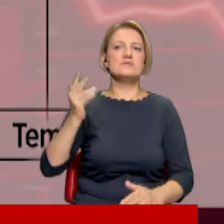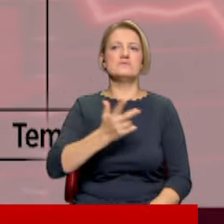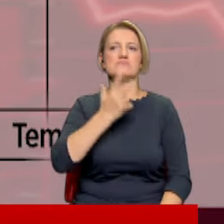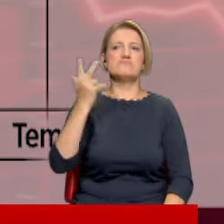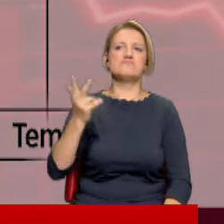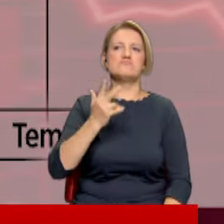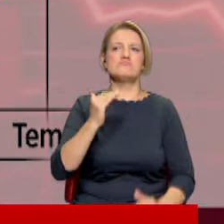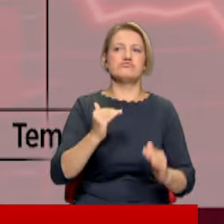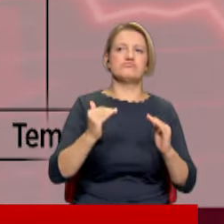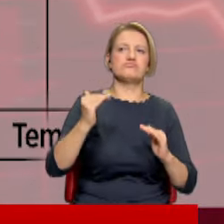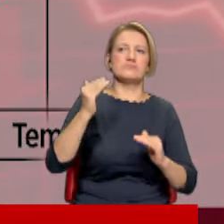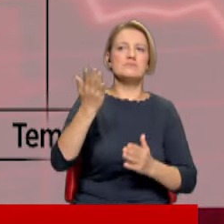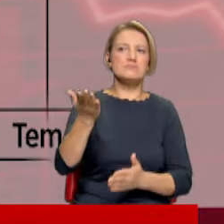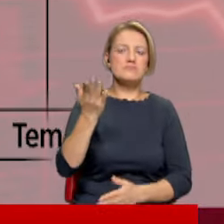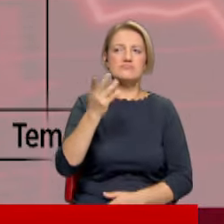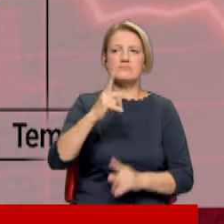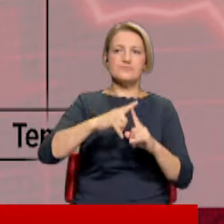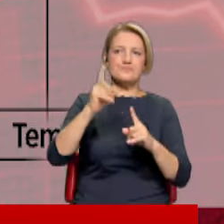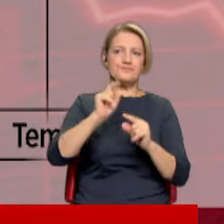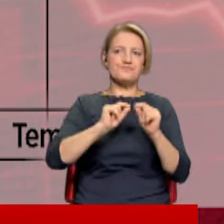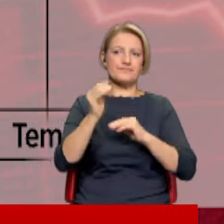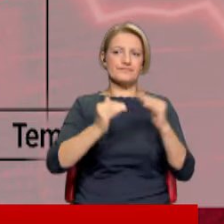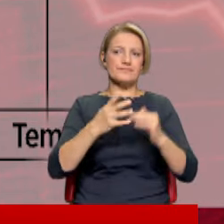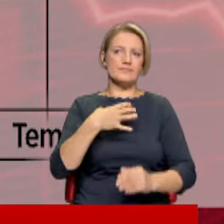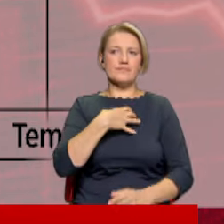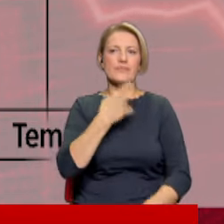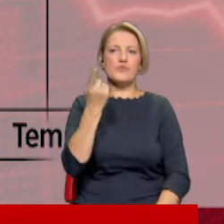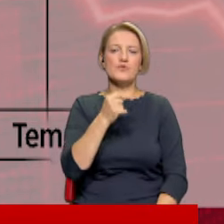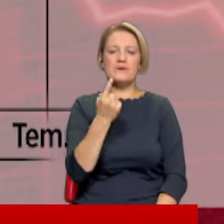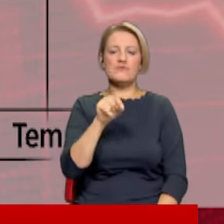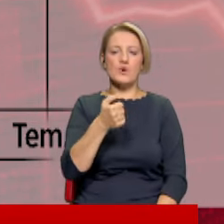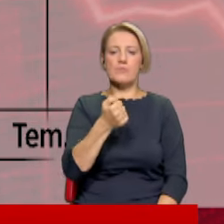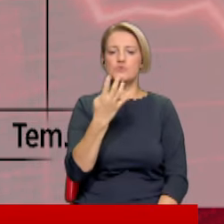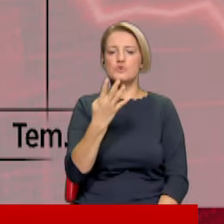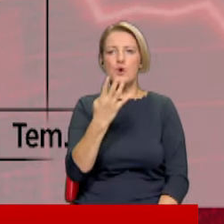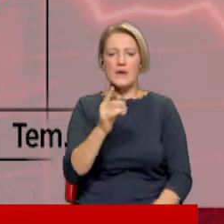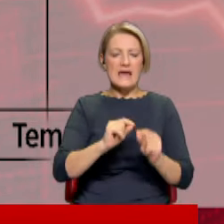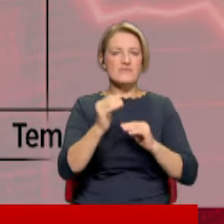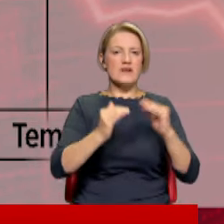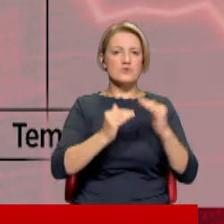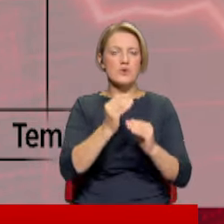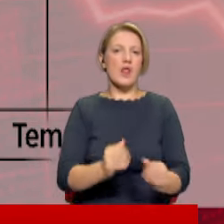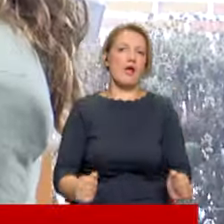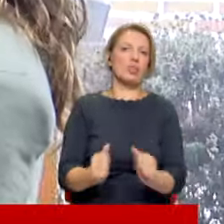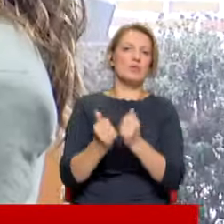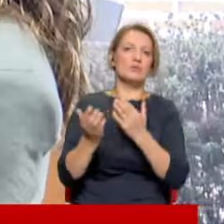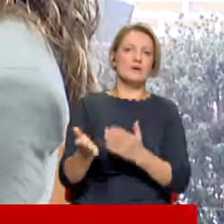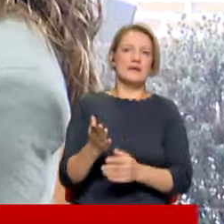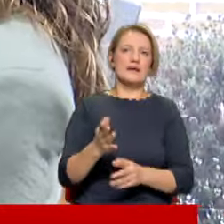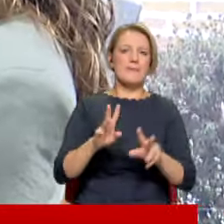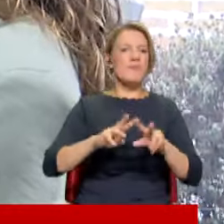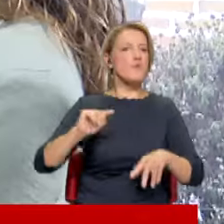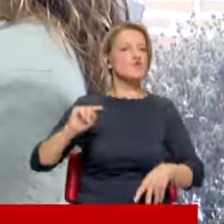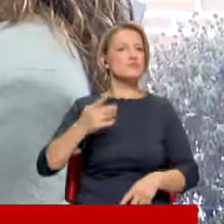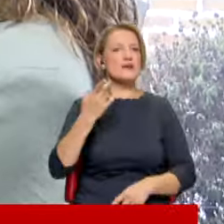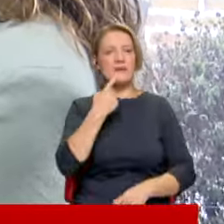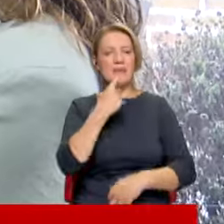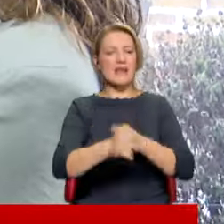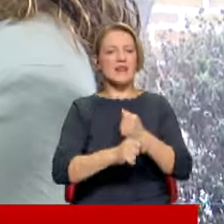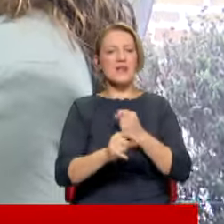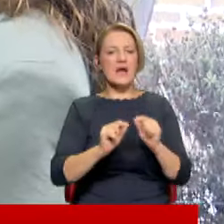hızını tekrar artırdı Temmuz ayı enflasyonu hazirandaki % 1,64 lük enflasyonu katladı Mehmet Şimşek